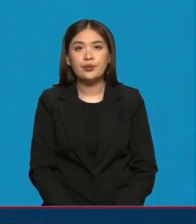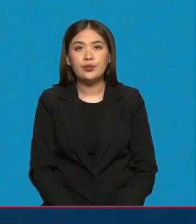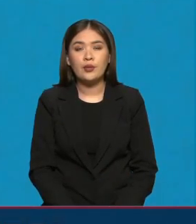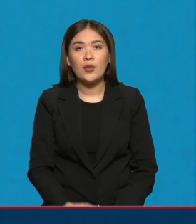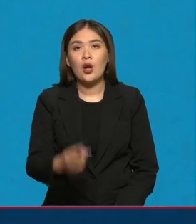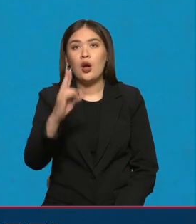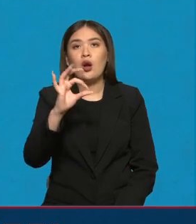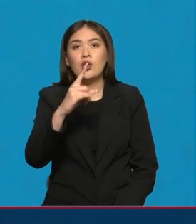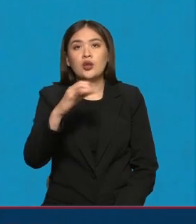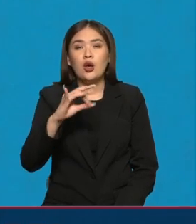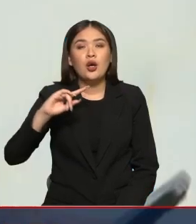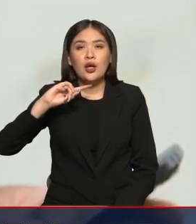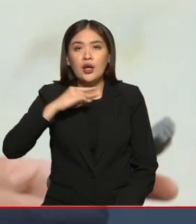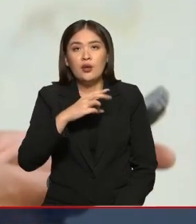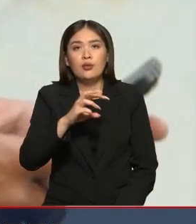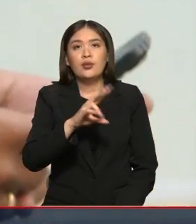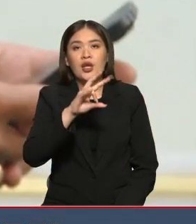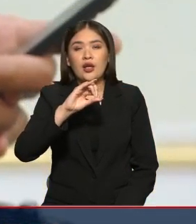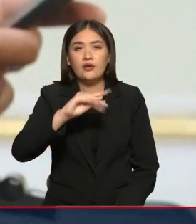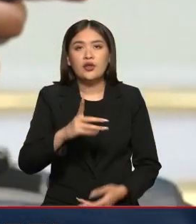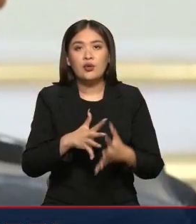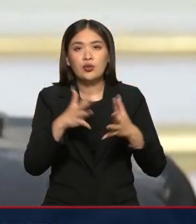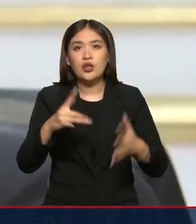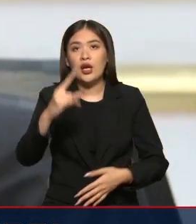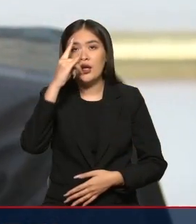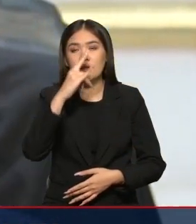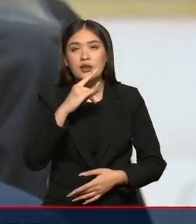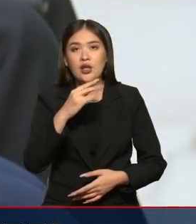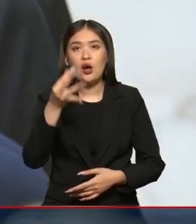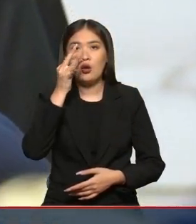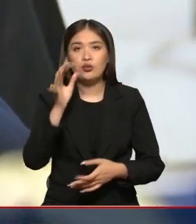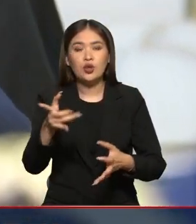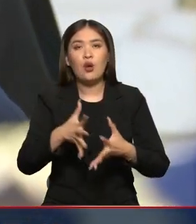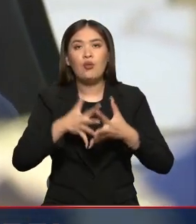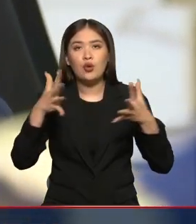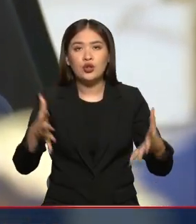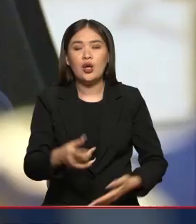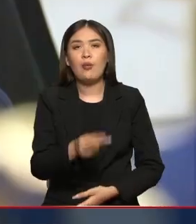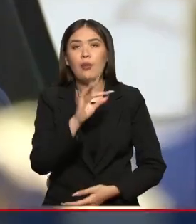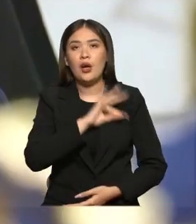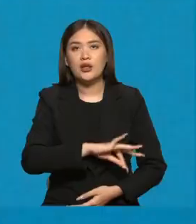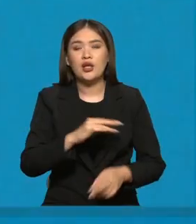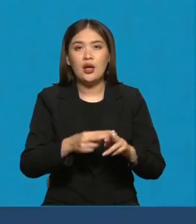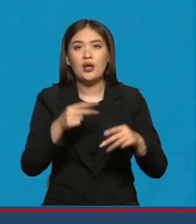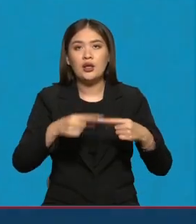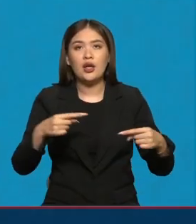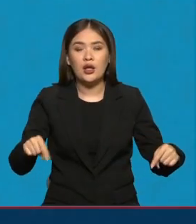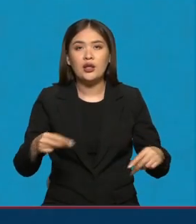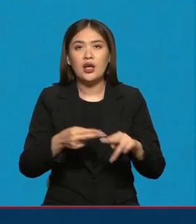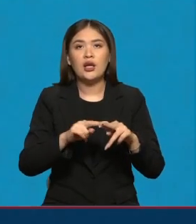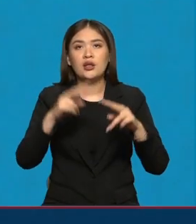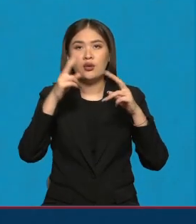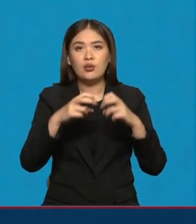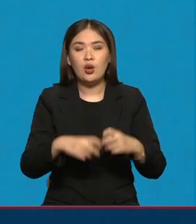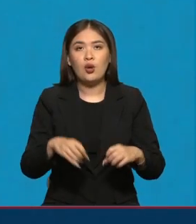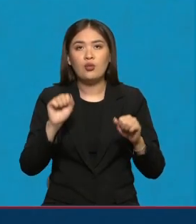Конго экономикасы мұнай өнеркәсібіне негізделген. Қазақстанның осы салада тәжірибесі мол. Бұдан бөлек пайдалы қазбалардың өзгеде түрлерін игеруді ықпалдастық